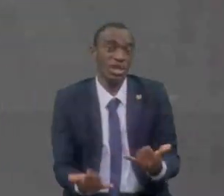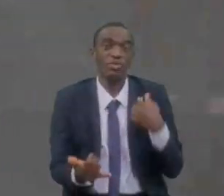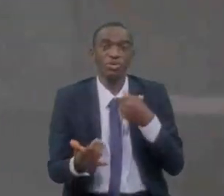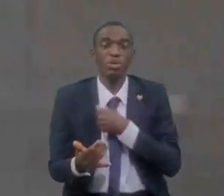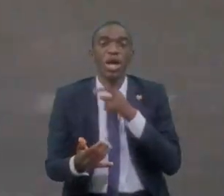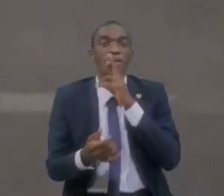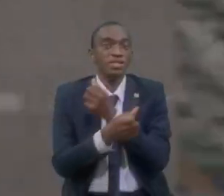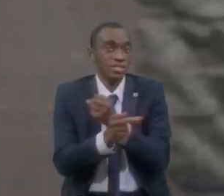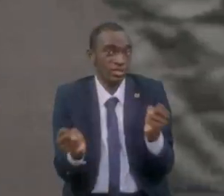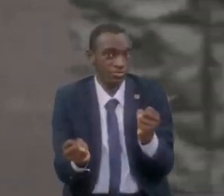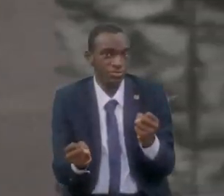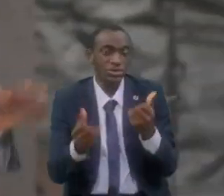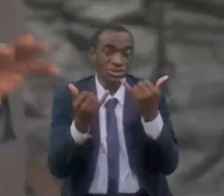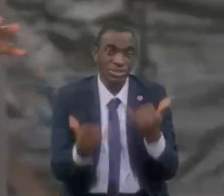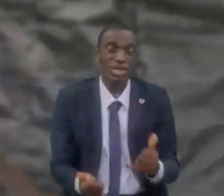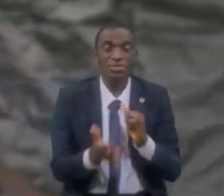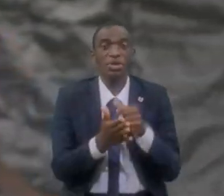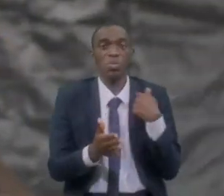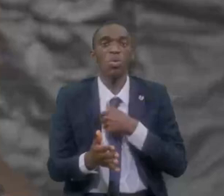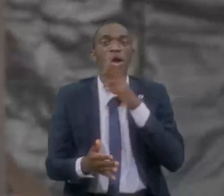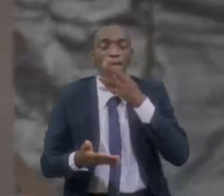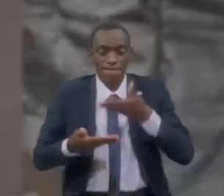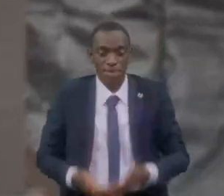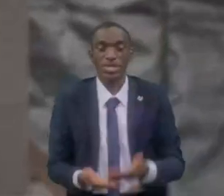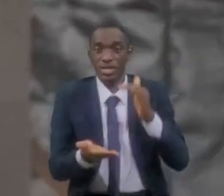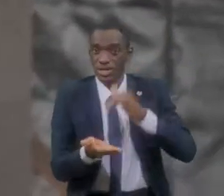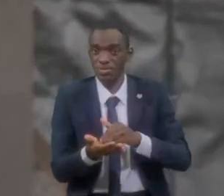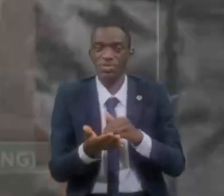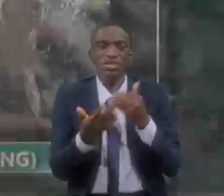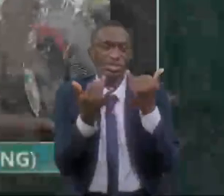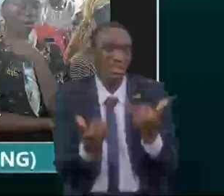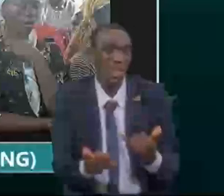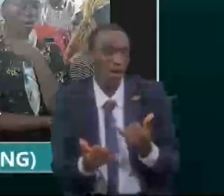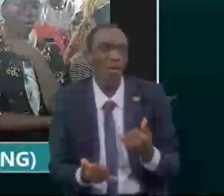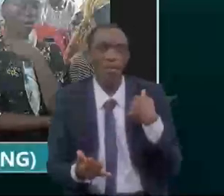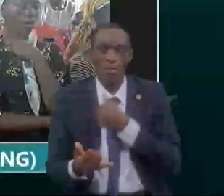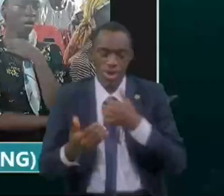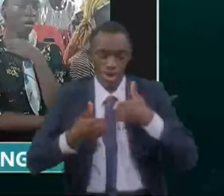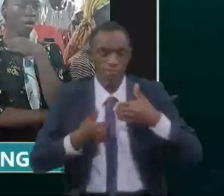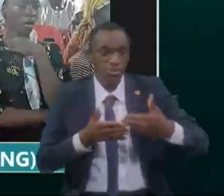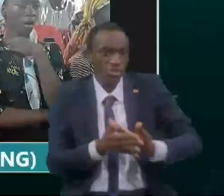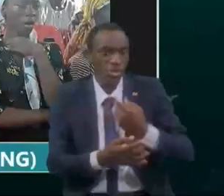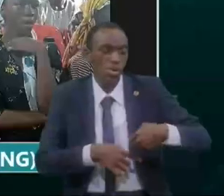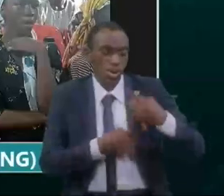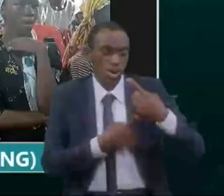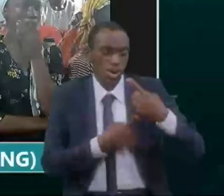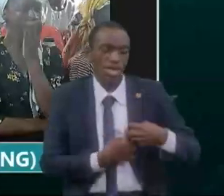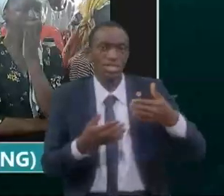sauvés, maintenant que nous sommes nés de nouveau, maintenant qu'un nouveau cœur, une nouvelle